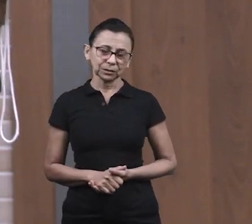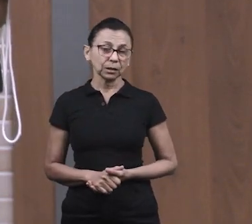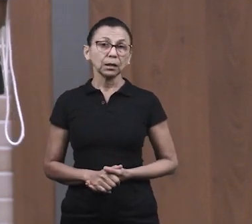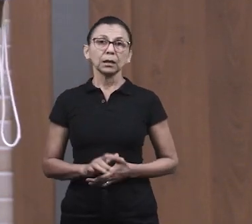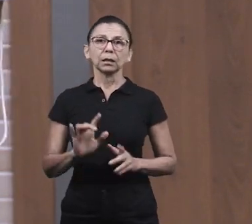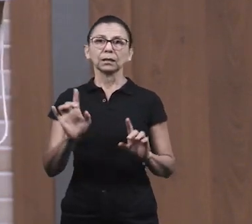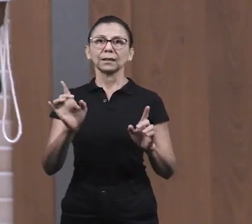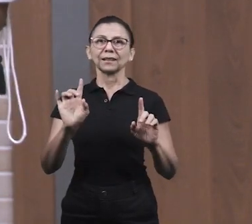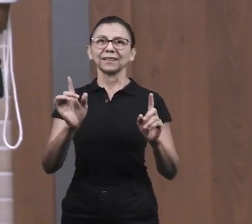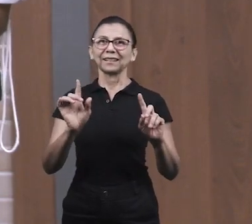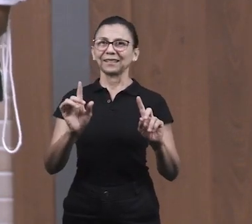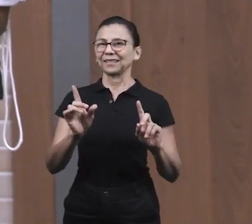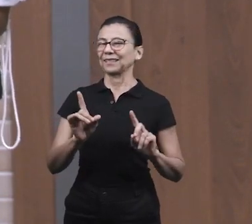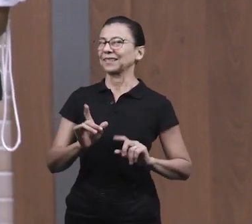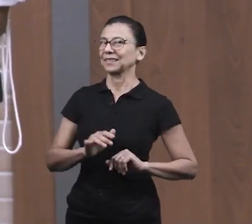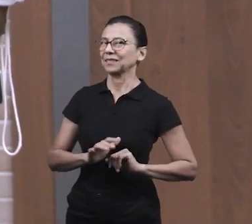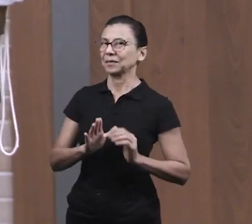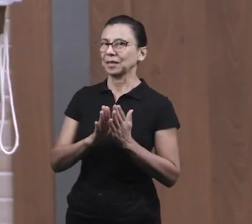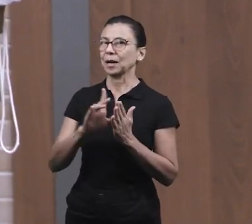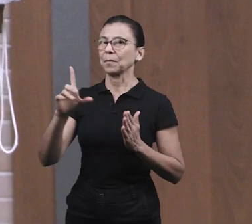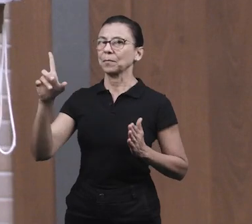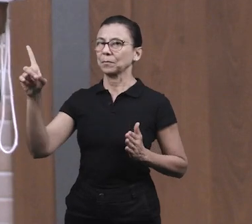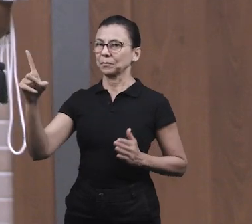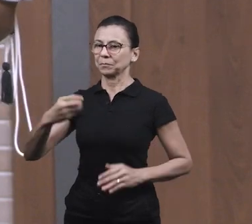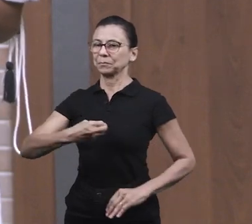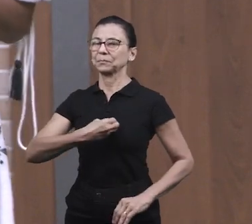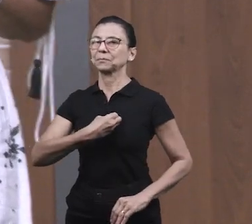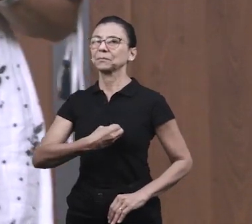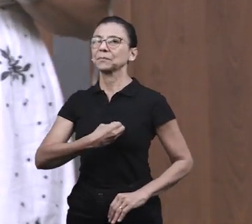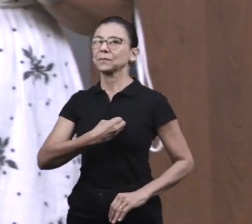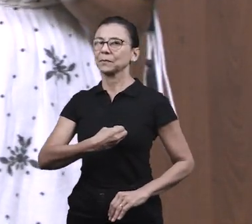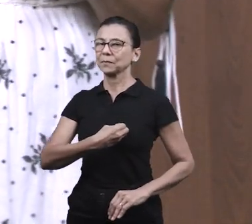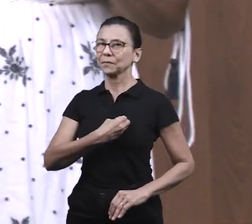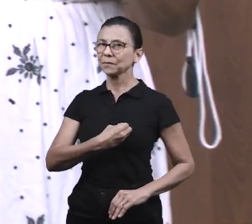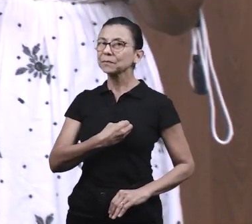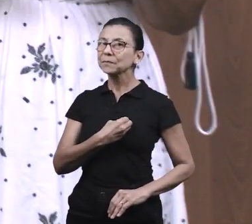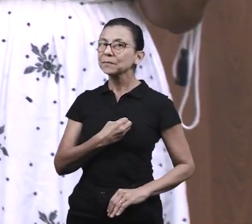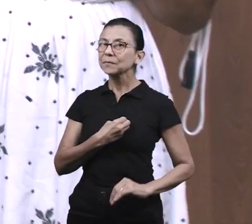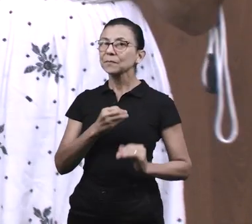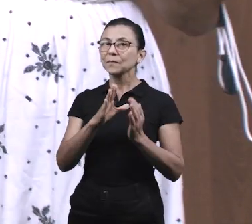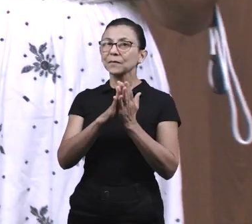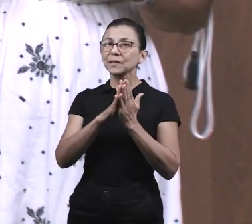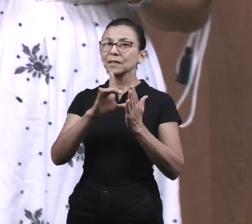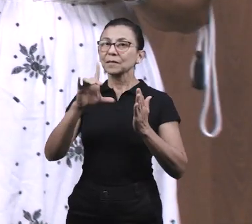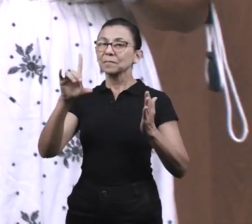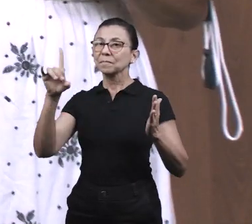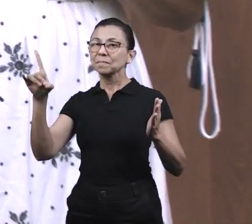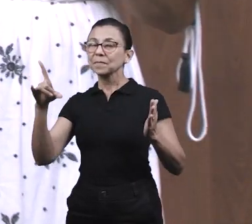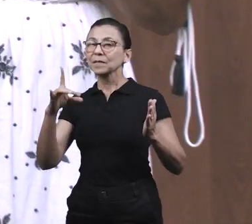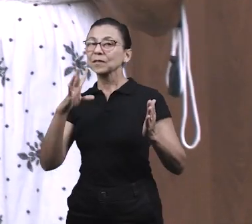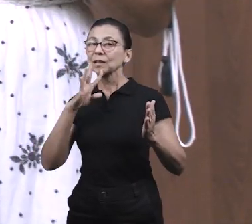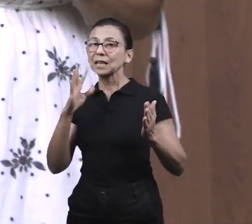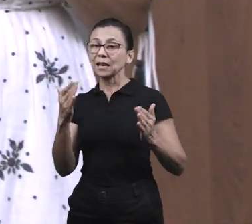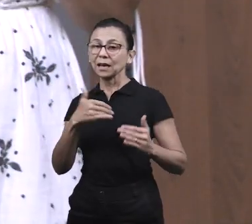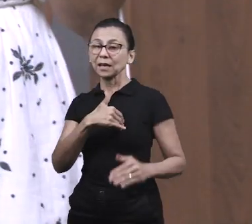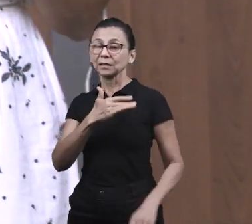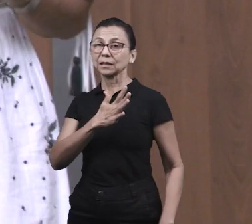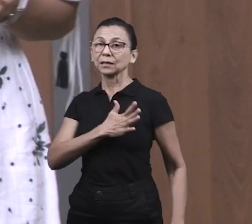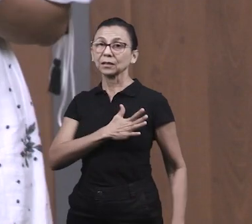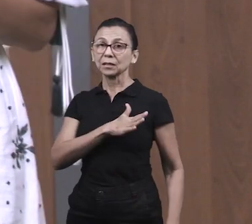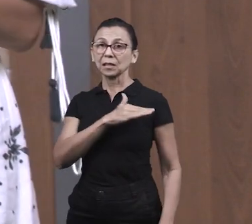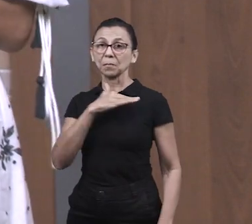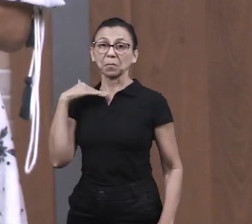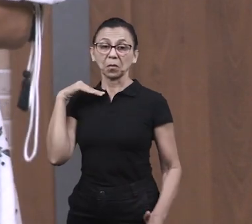de Jésus a la vie. Quand la parole de Jésus entre dans la vie de l'homme, elle transforme la mort en vie.